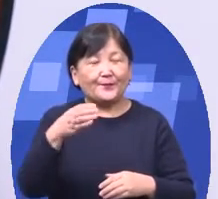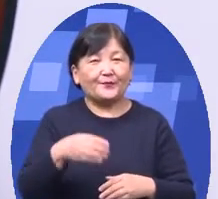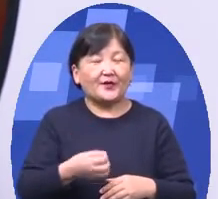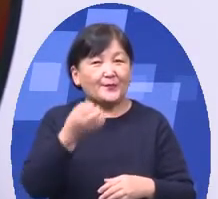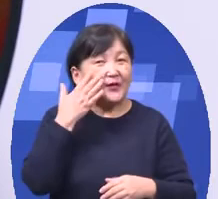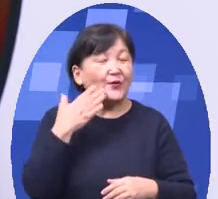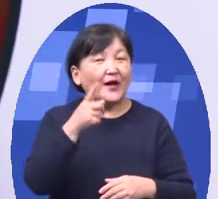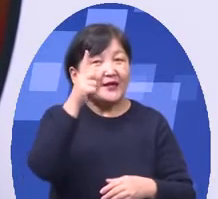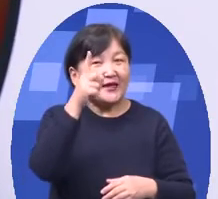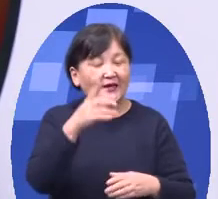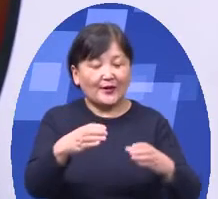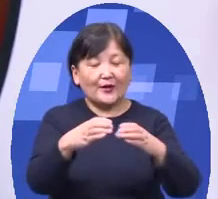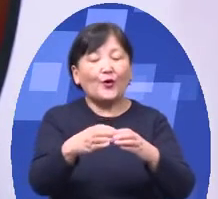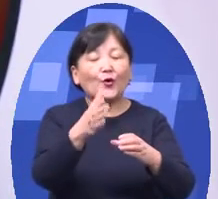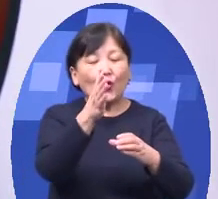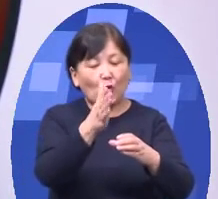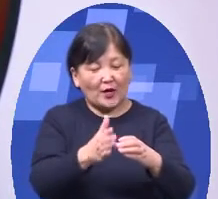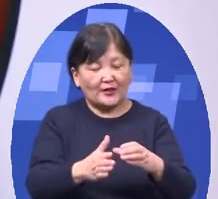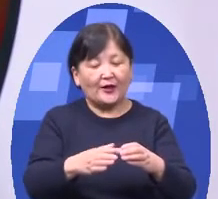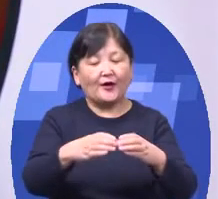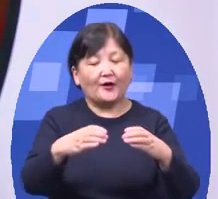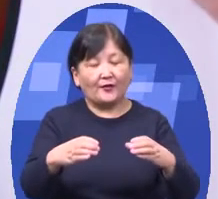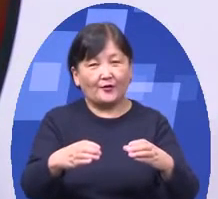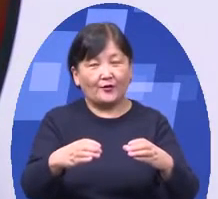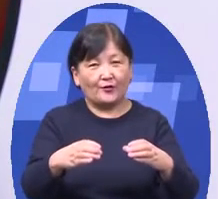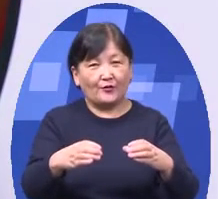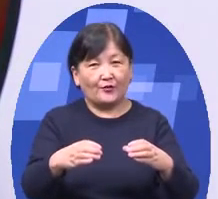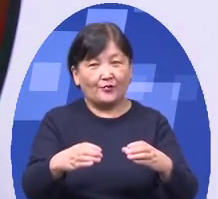Бэлугаа нэг хуваалаа. Өдөө өглөө.